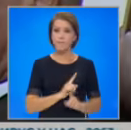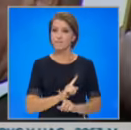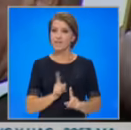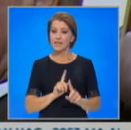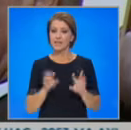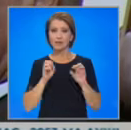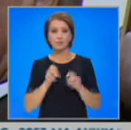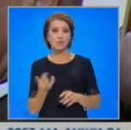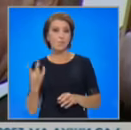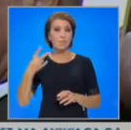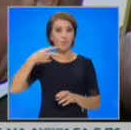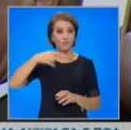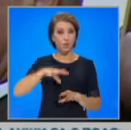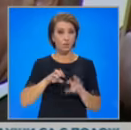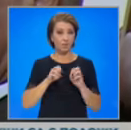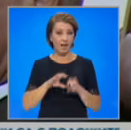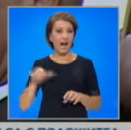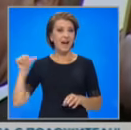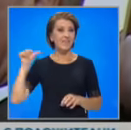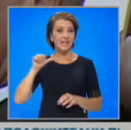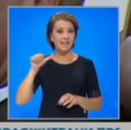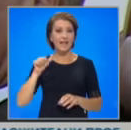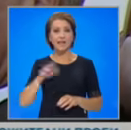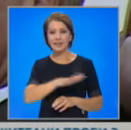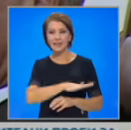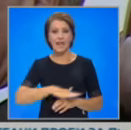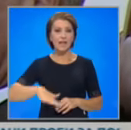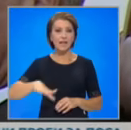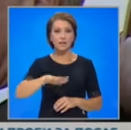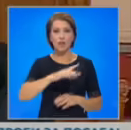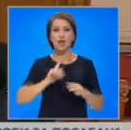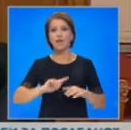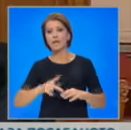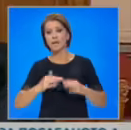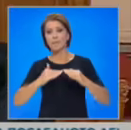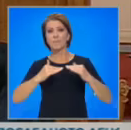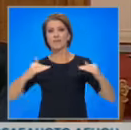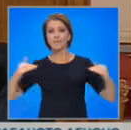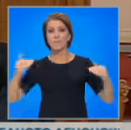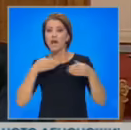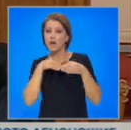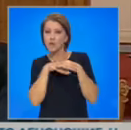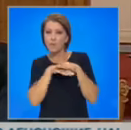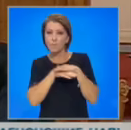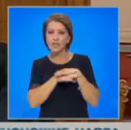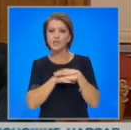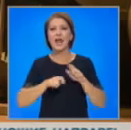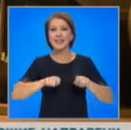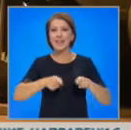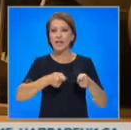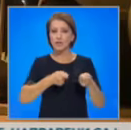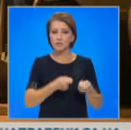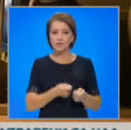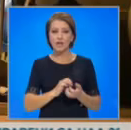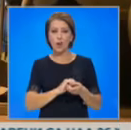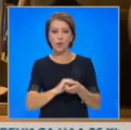допуска повторното превръщане на Афганистан в територия и платформа и убежище на терористични организации.